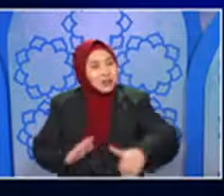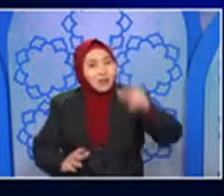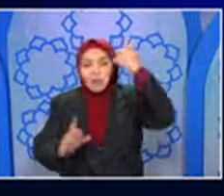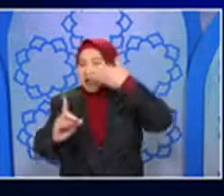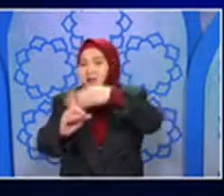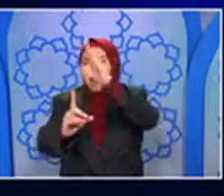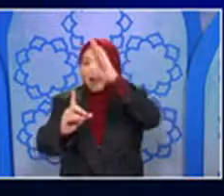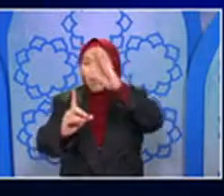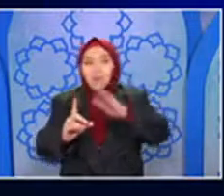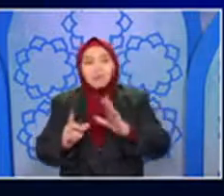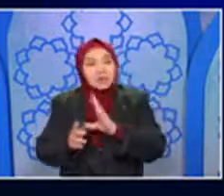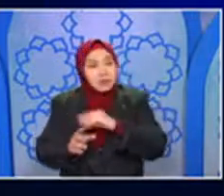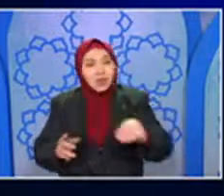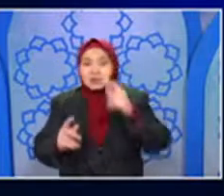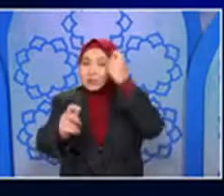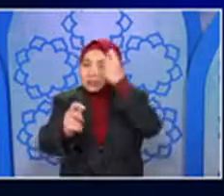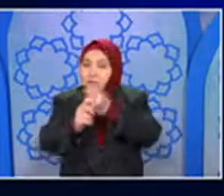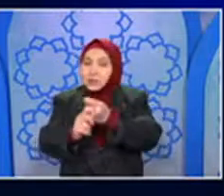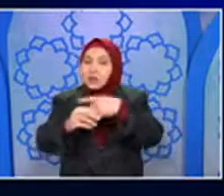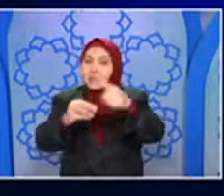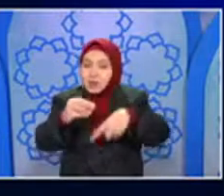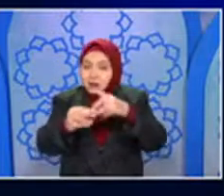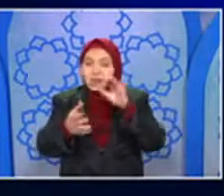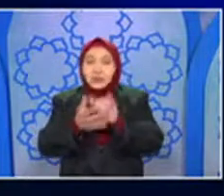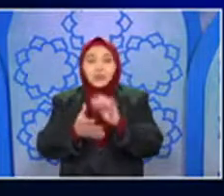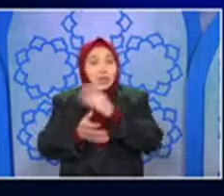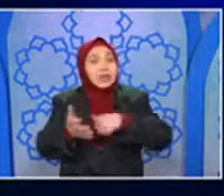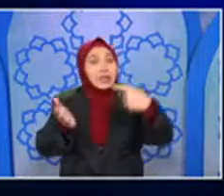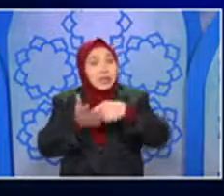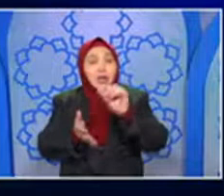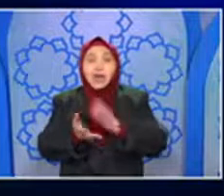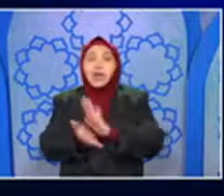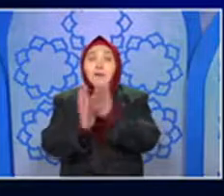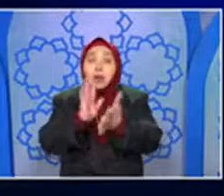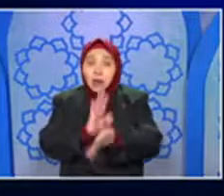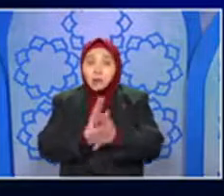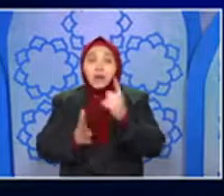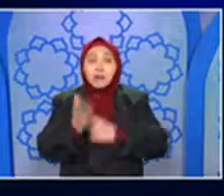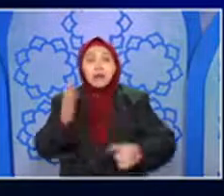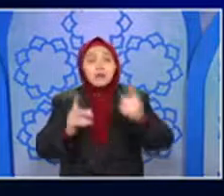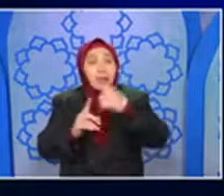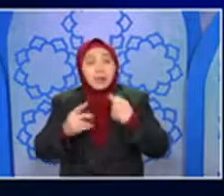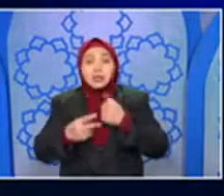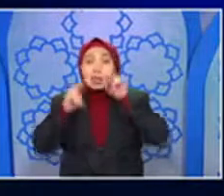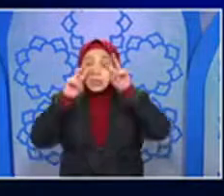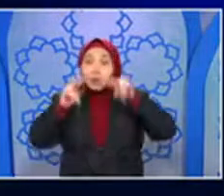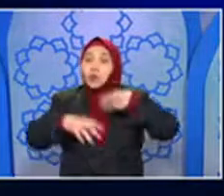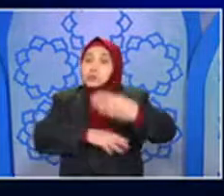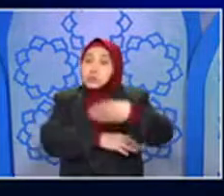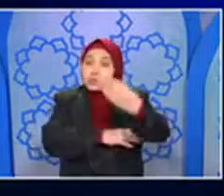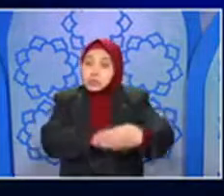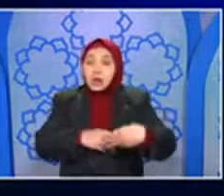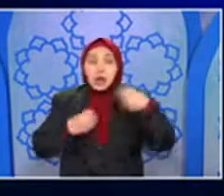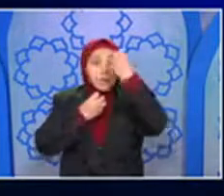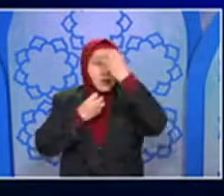mereka ini, Allah menetapkan perkara itu. Dan inilah yang berlaku apabila kita melihat sejarah umat-umat